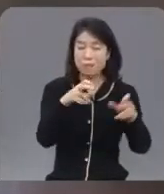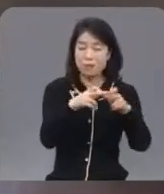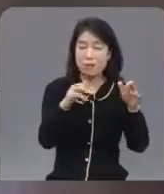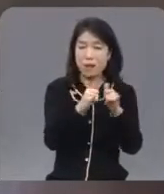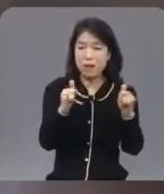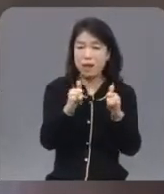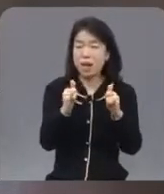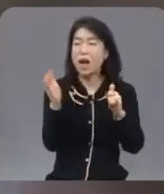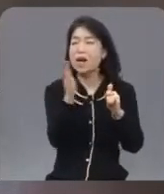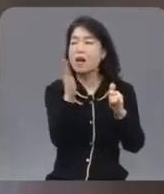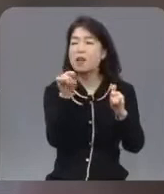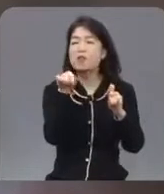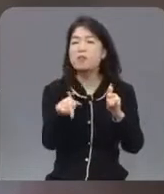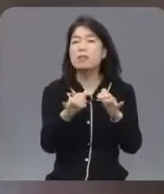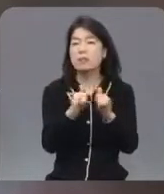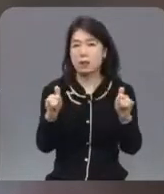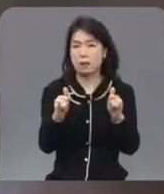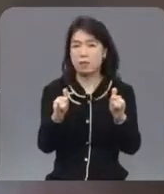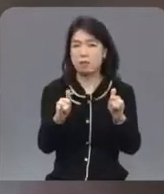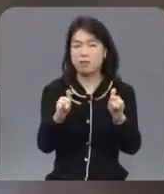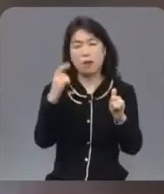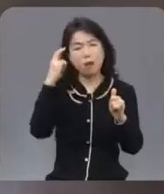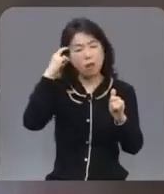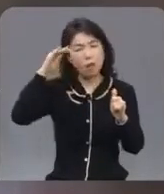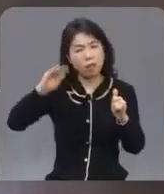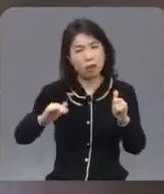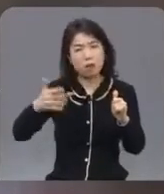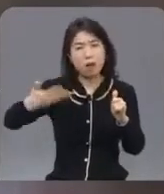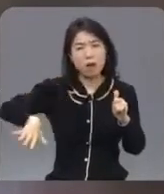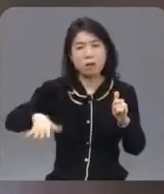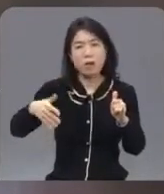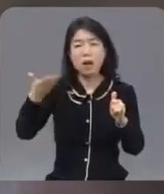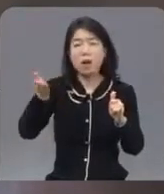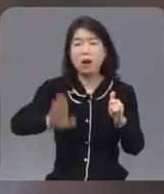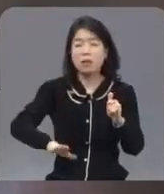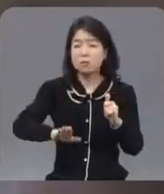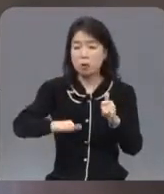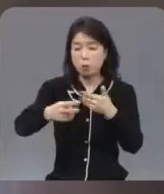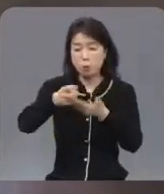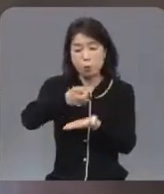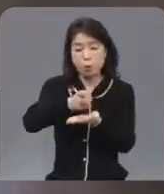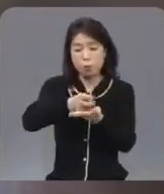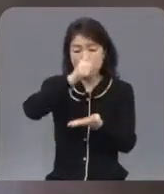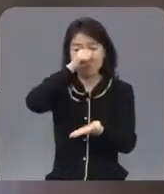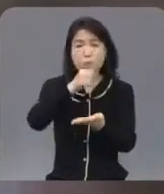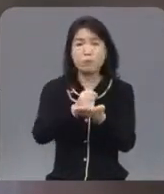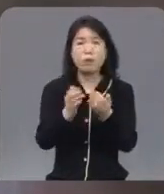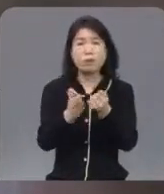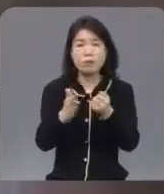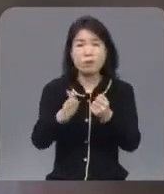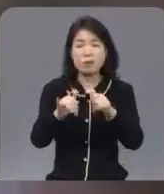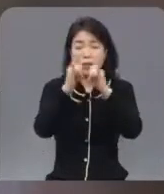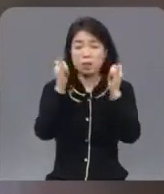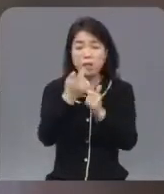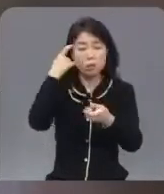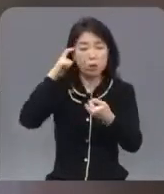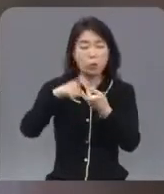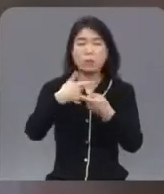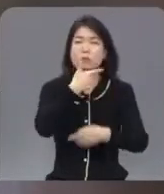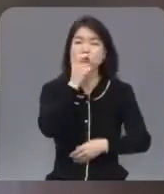큰 데어 법적으로 장애인은 아니다보니 사회적 관심을 받지 못하고 있습니다 춘천 방송 1000곡 김철홍